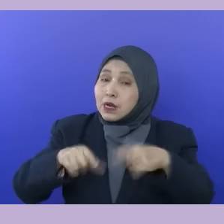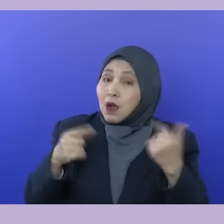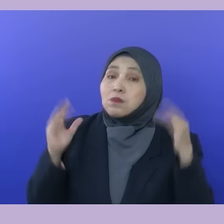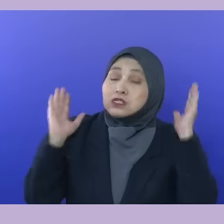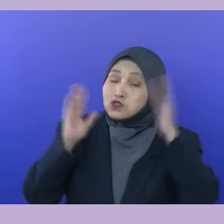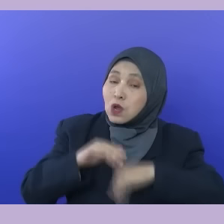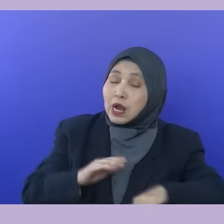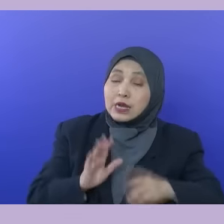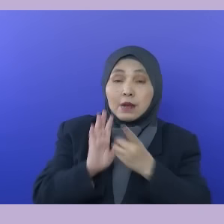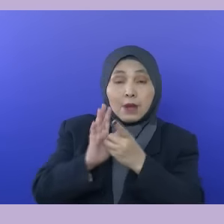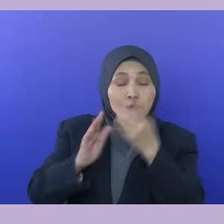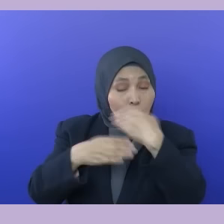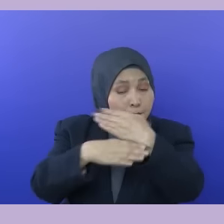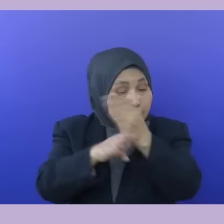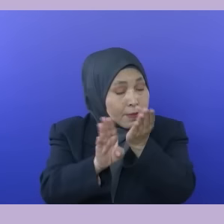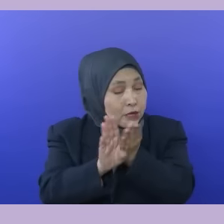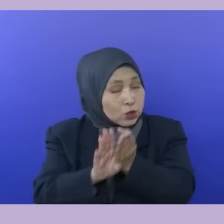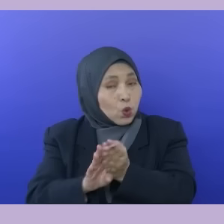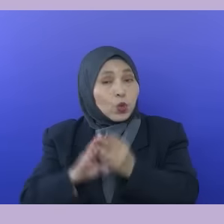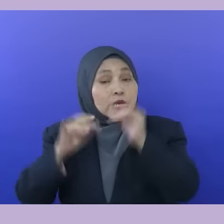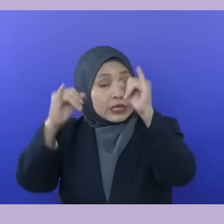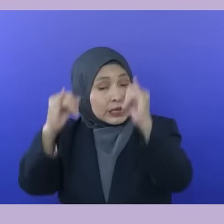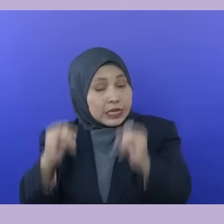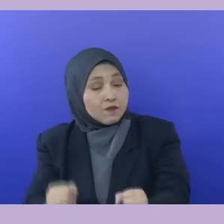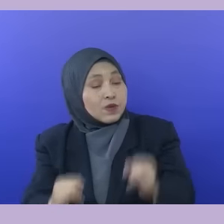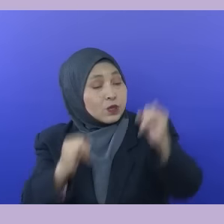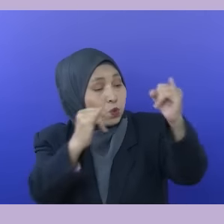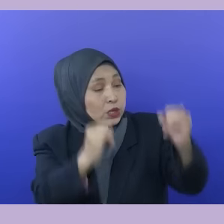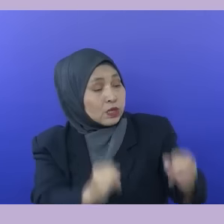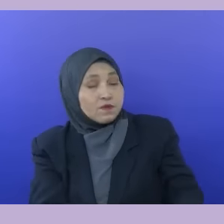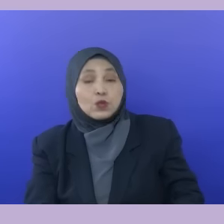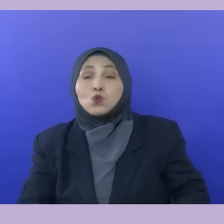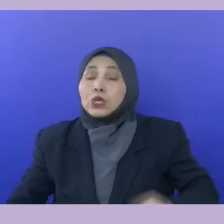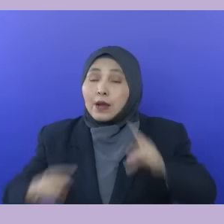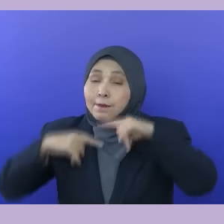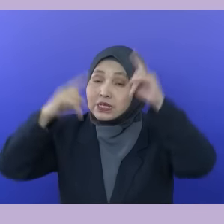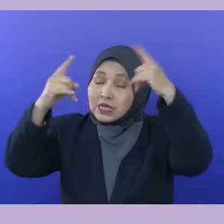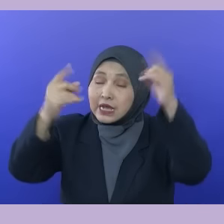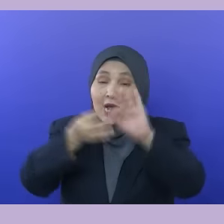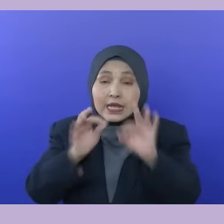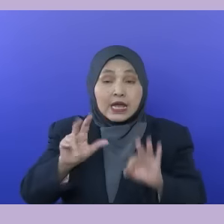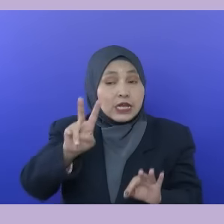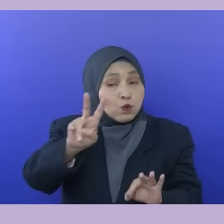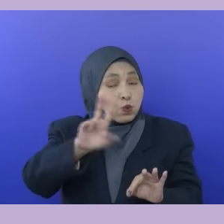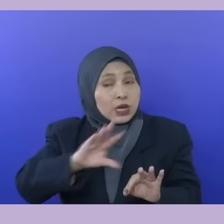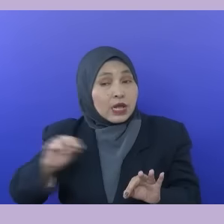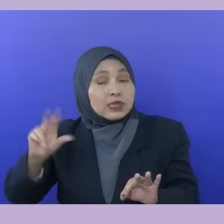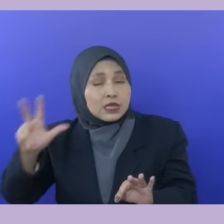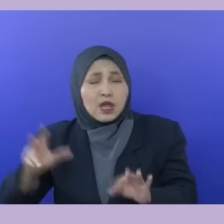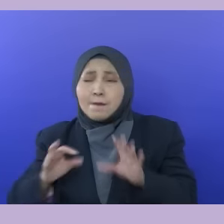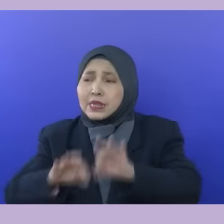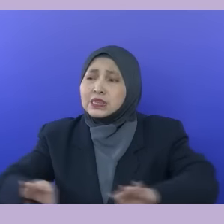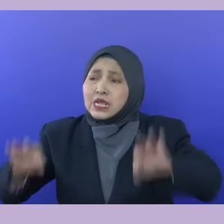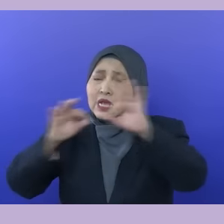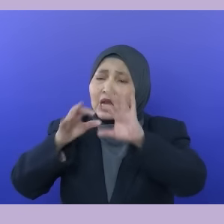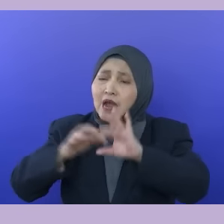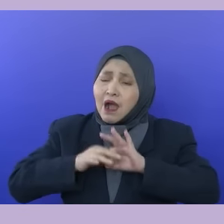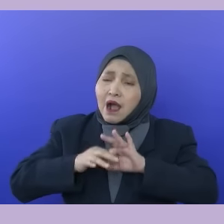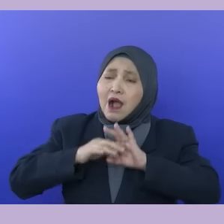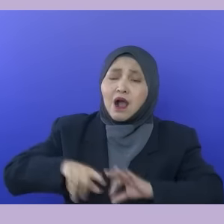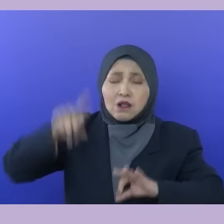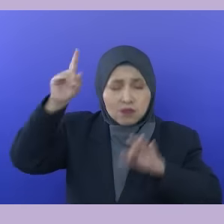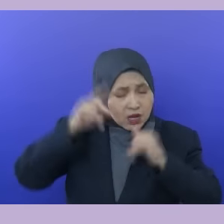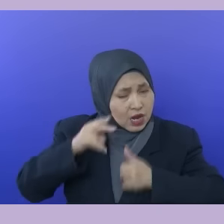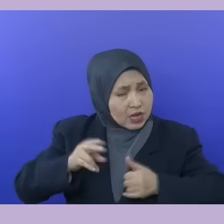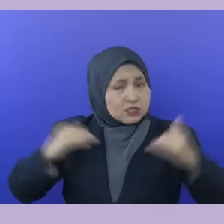infaq untuk membentuk individu berjaya itu yang kita belajar daripada ayat Nur 2 dan dan utamakan hak-hak Allah dan seimbangkan dengan